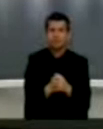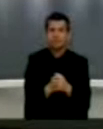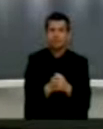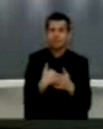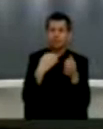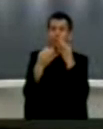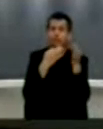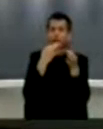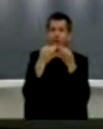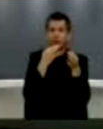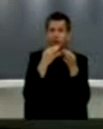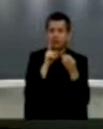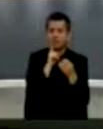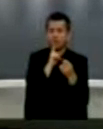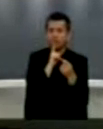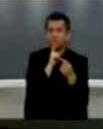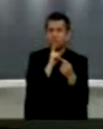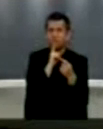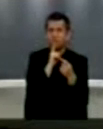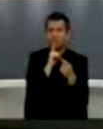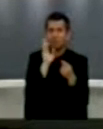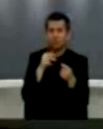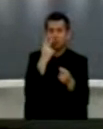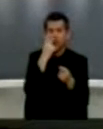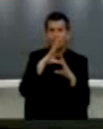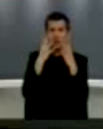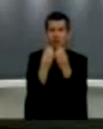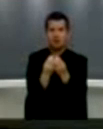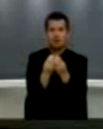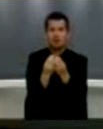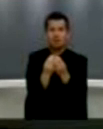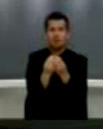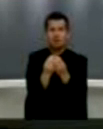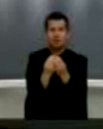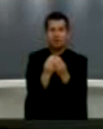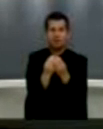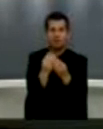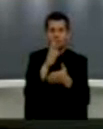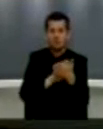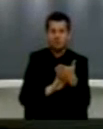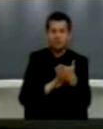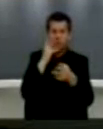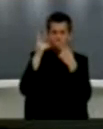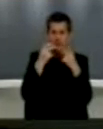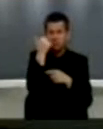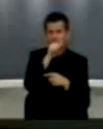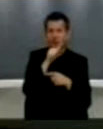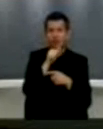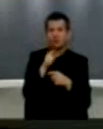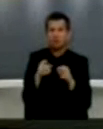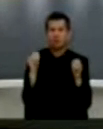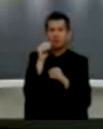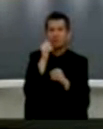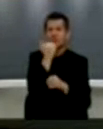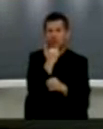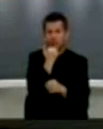pyetja ime në këtë rast ka të bëjë me atë se a keni ndërmarrë ndonjë hap Çet fillohet me hetime, pse është bërë shpërnsimi pronave